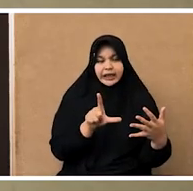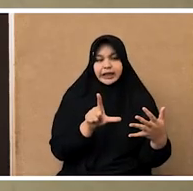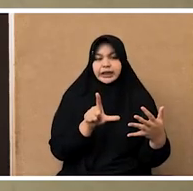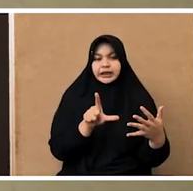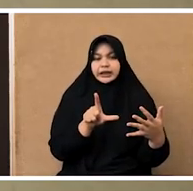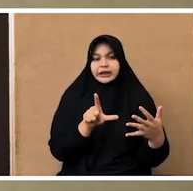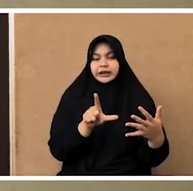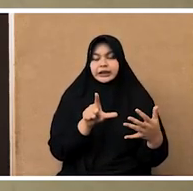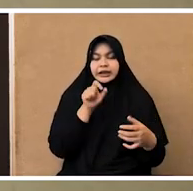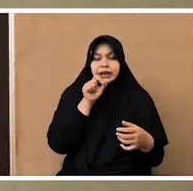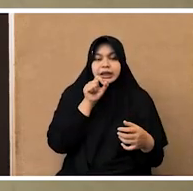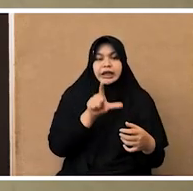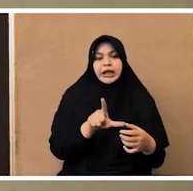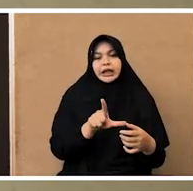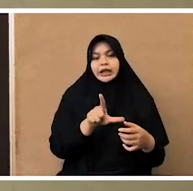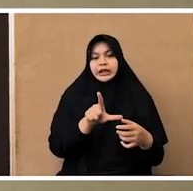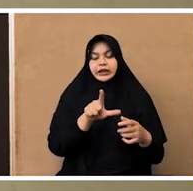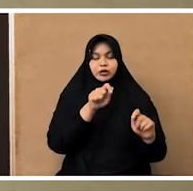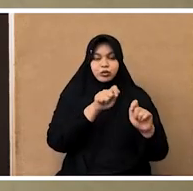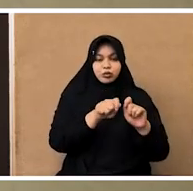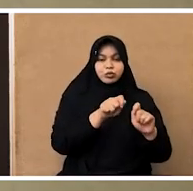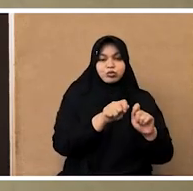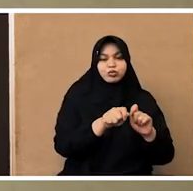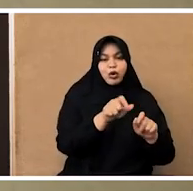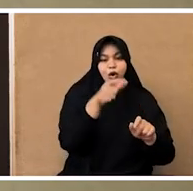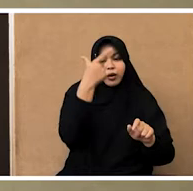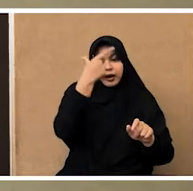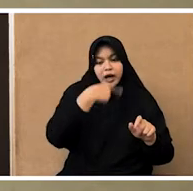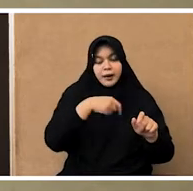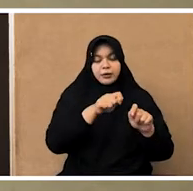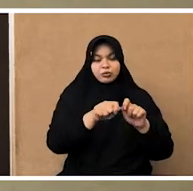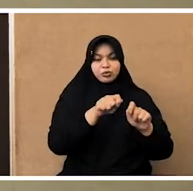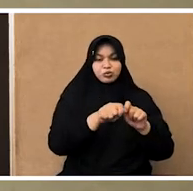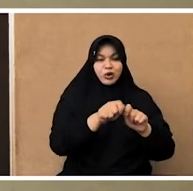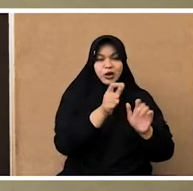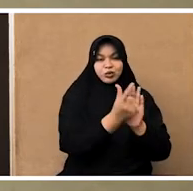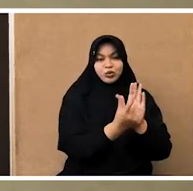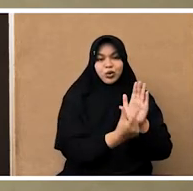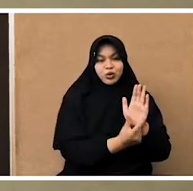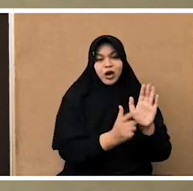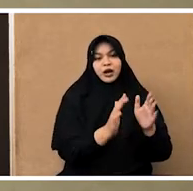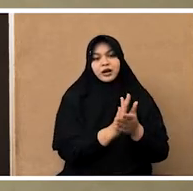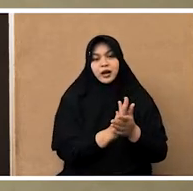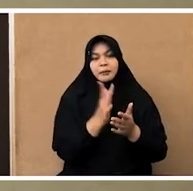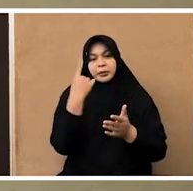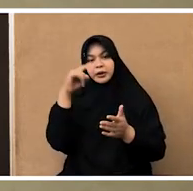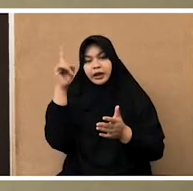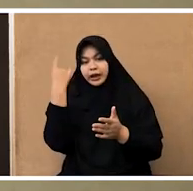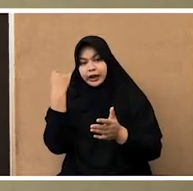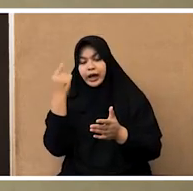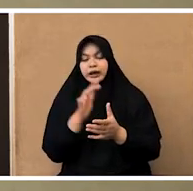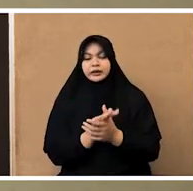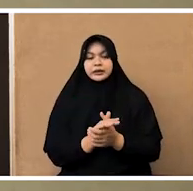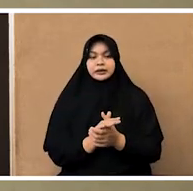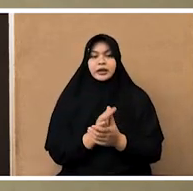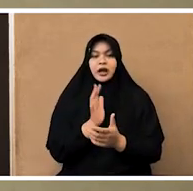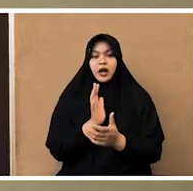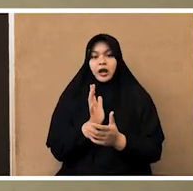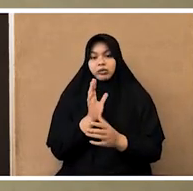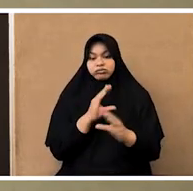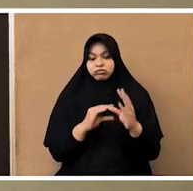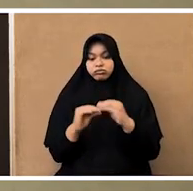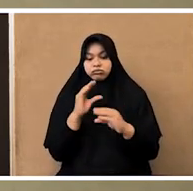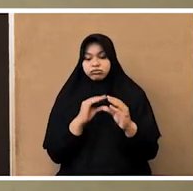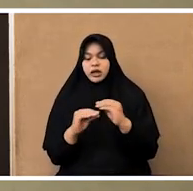buat-buat perumus undang-undang dalam hal ini era KUHP dan juga pemerintah gitu ketika kemudian ingin membahas